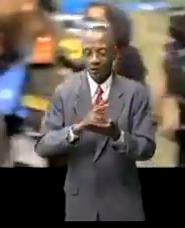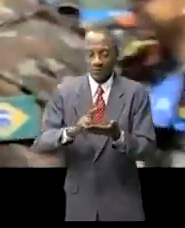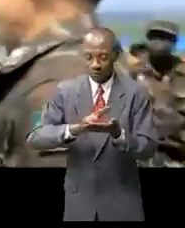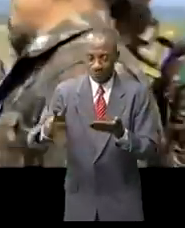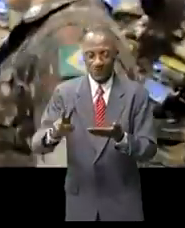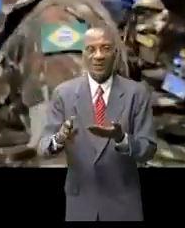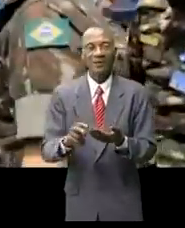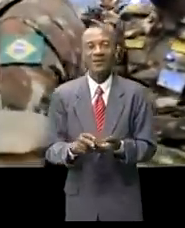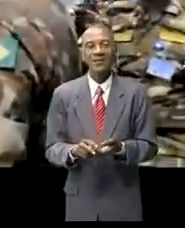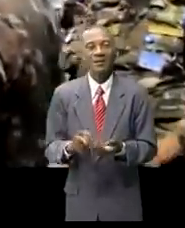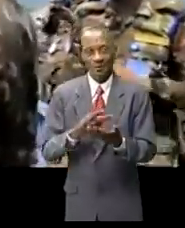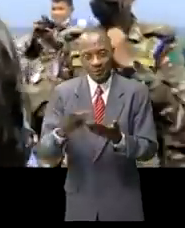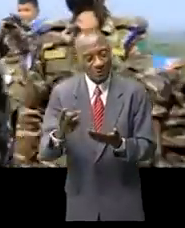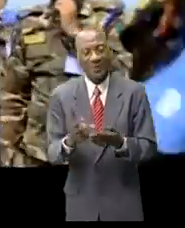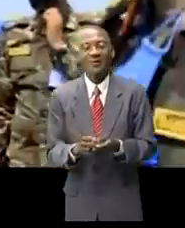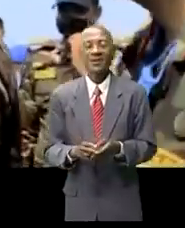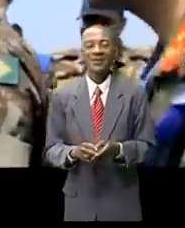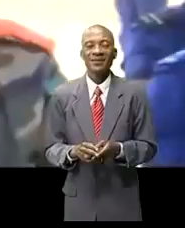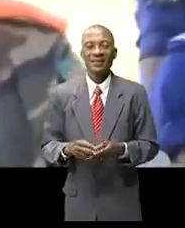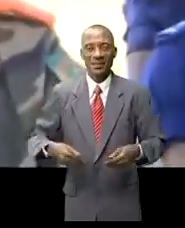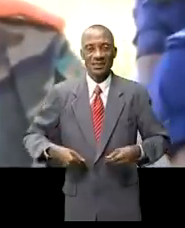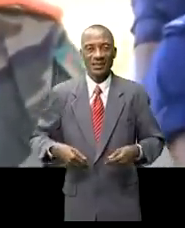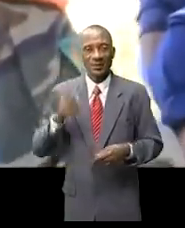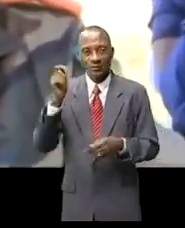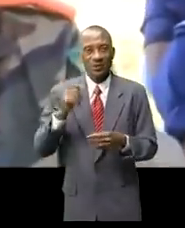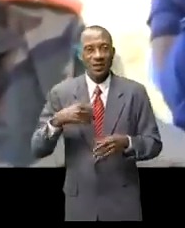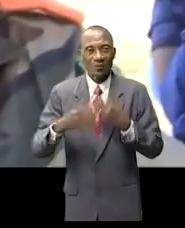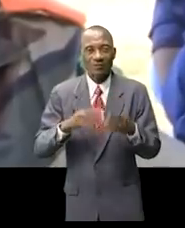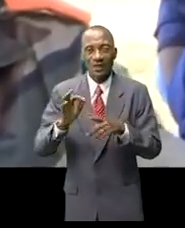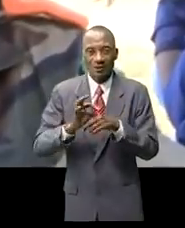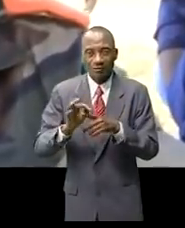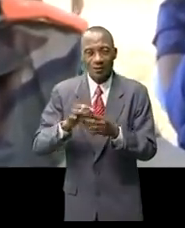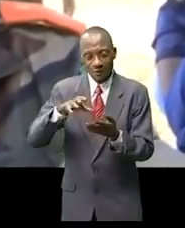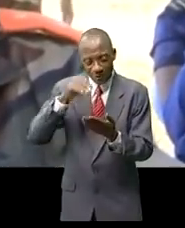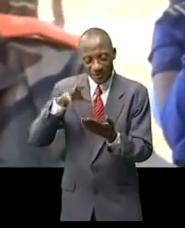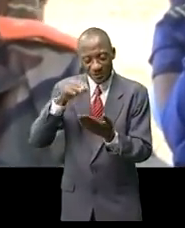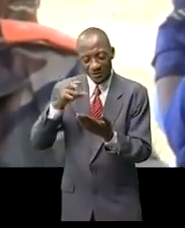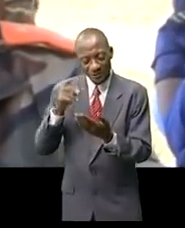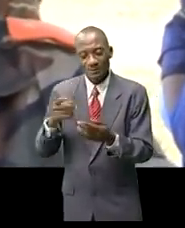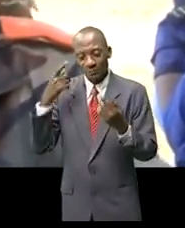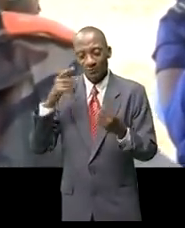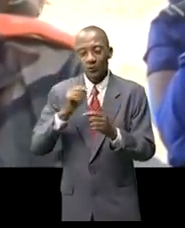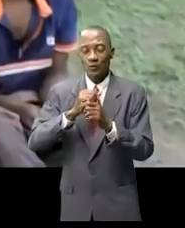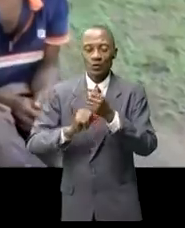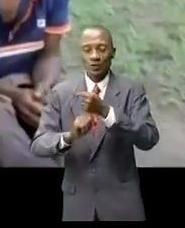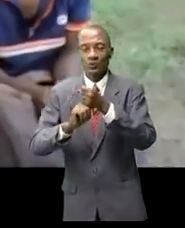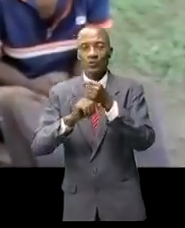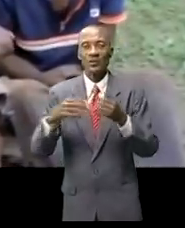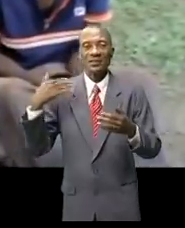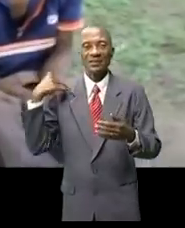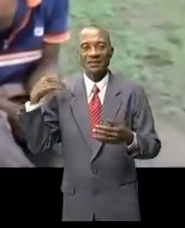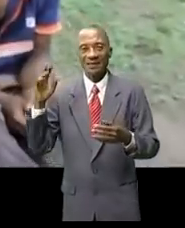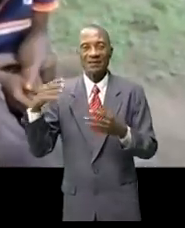Rwampara. Cette mise en condition devrait un soldat s'inscrire dans le cadre de l'état de siège en Ituri où plusieurs groupes armés